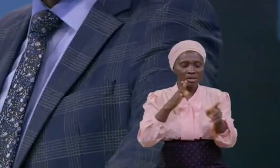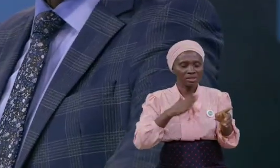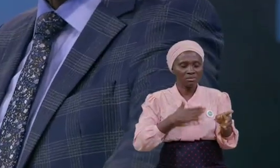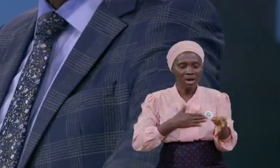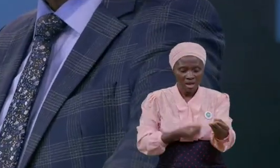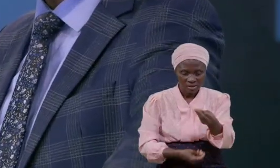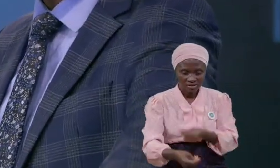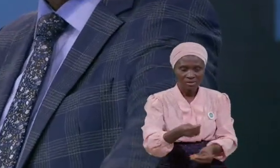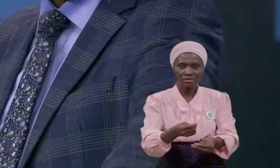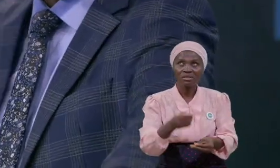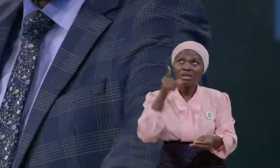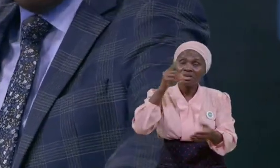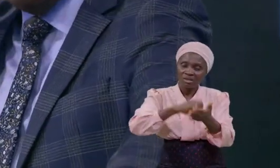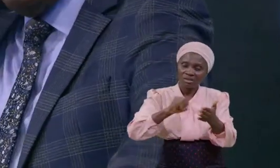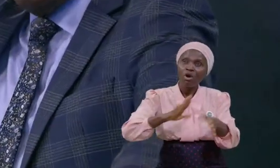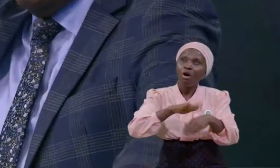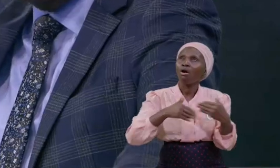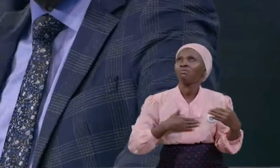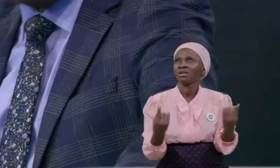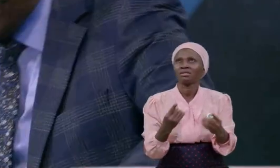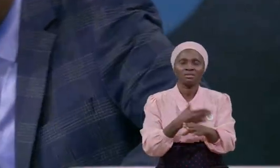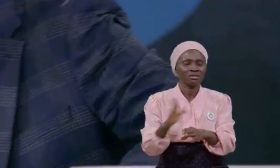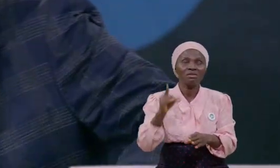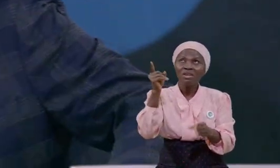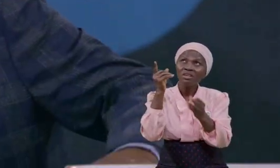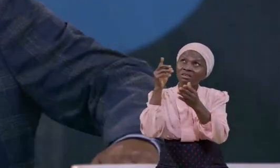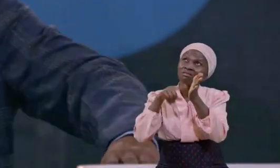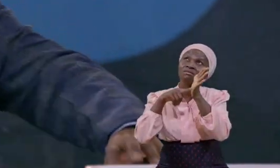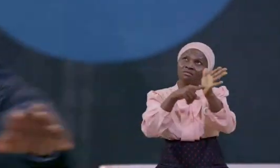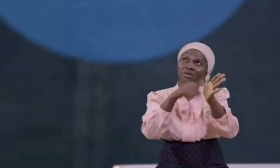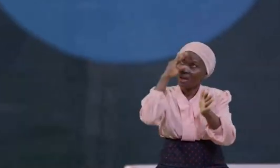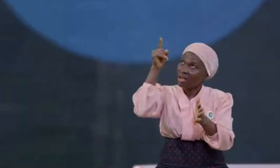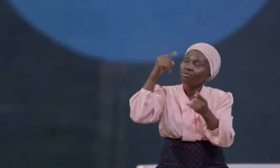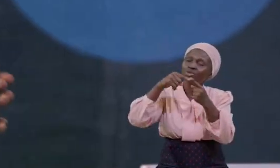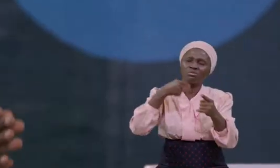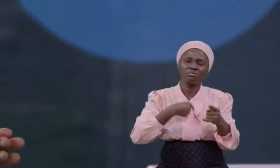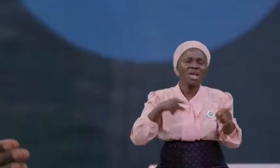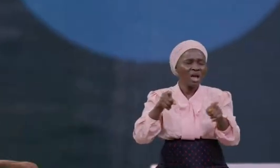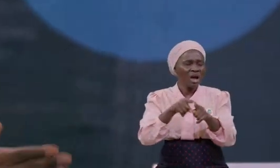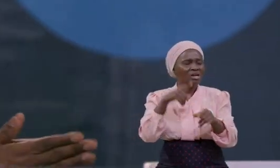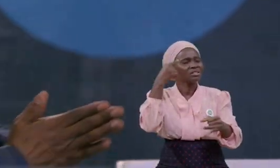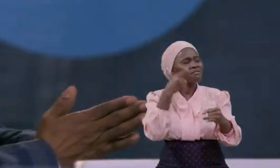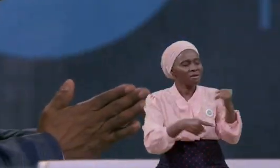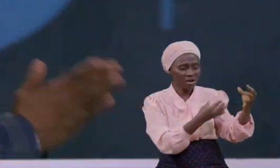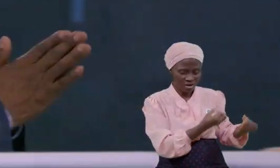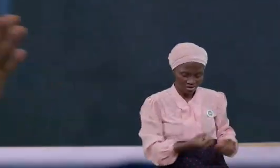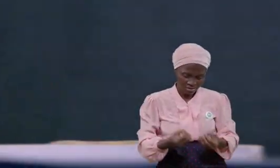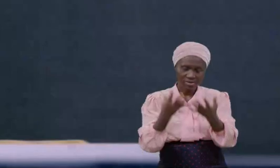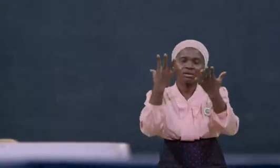péchés. Il me l'a révélé comme étant le sacrifice final. Il me l'a